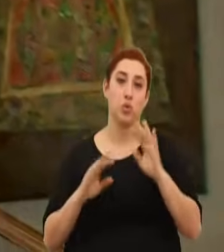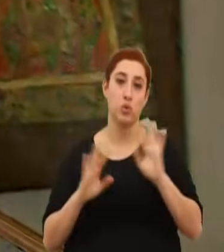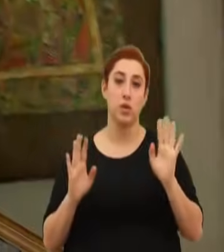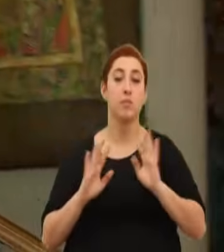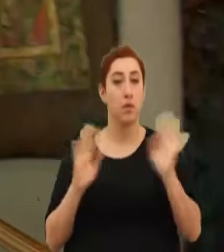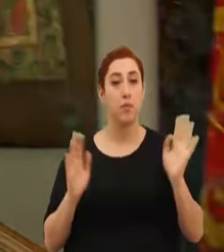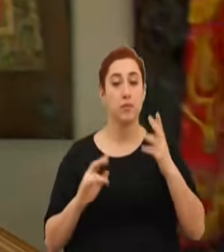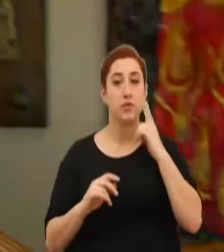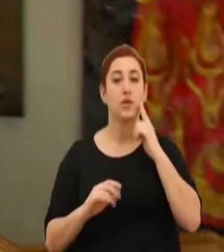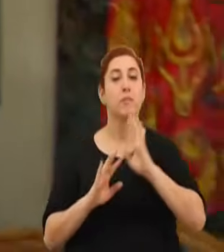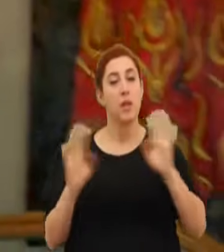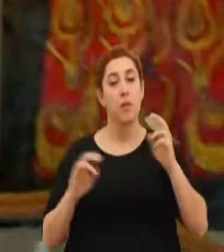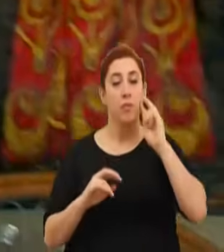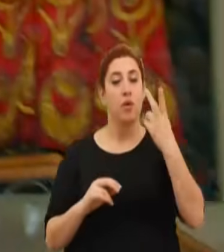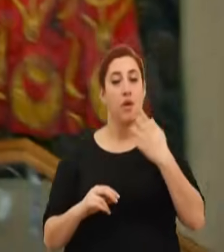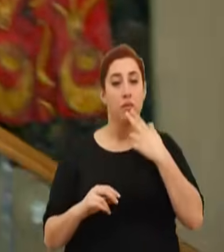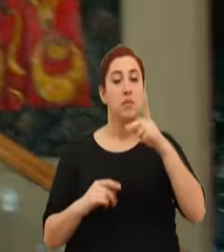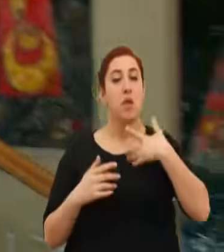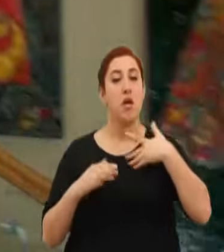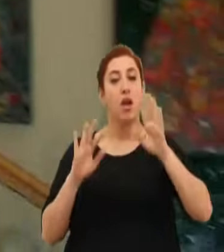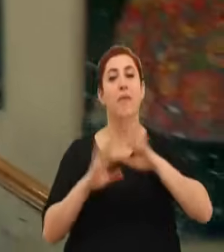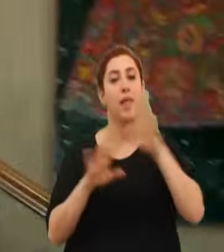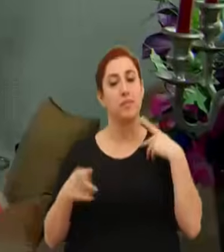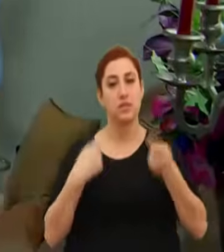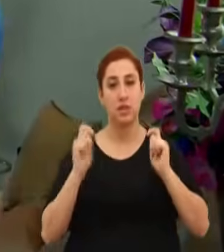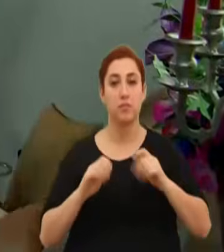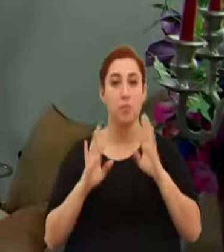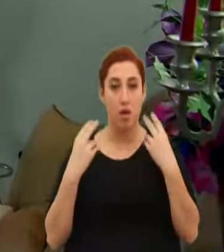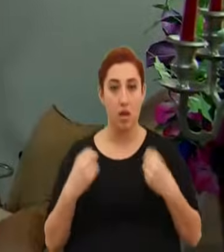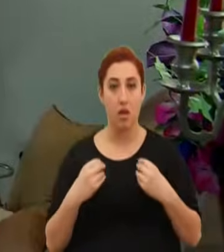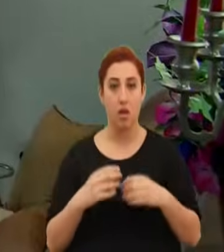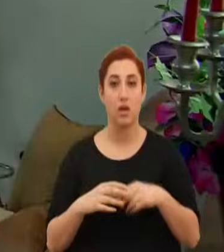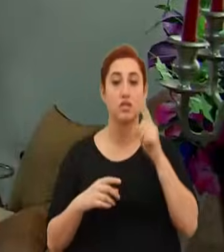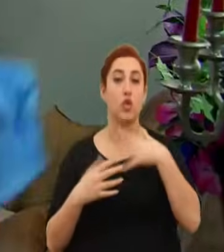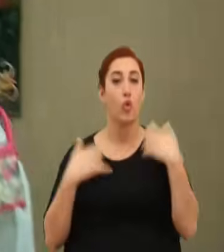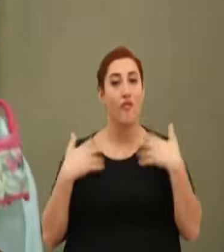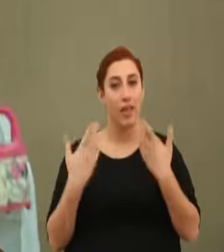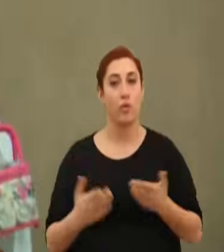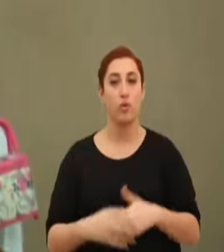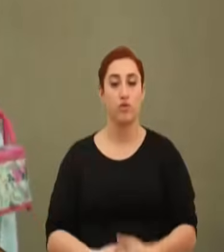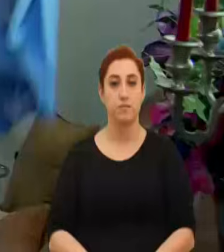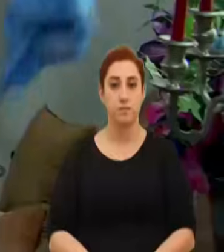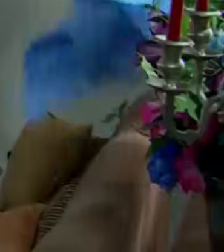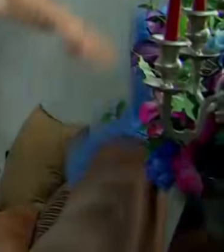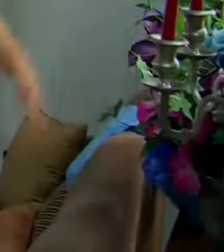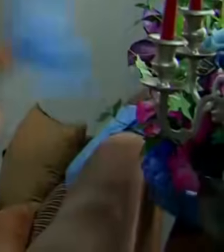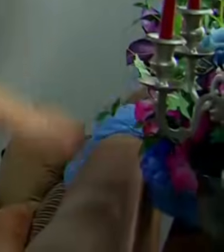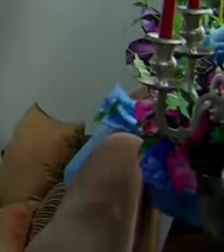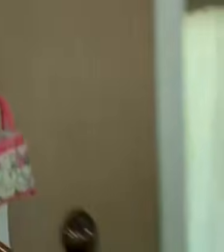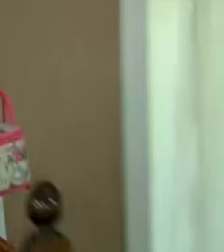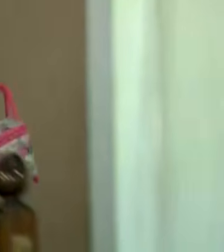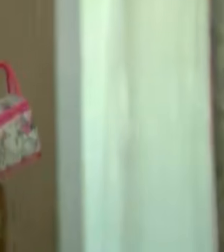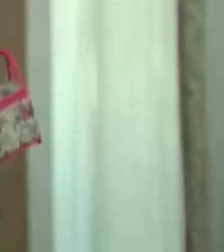hayatım. Tamam mı şekerim? Tamam Rüyam Hanım. Siz merak etmeyin, hepsini halledeceğim. Sana güveniyorum zaten. Rüyam terziyle